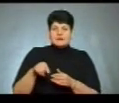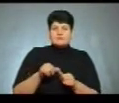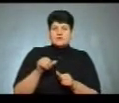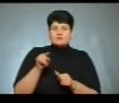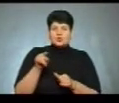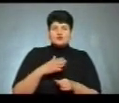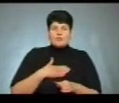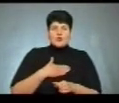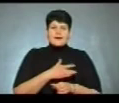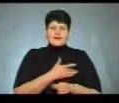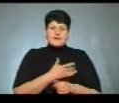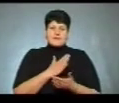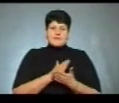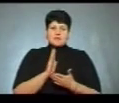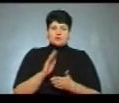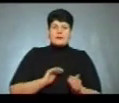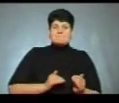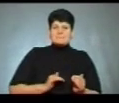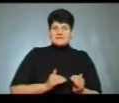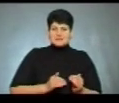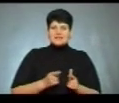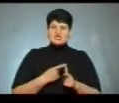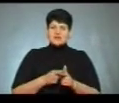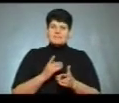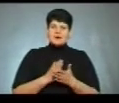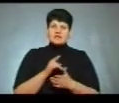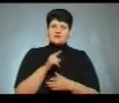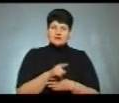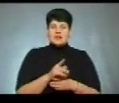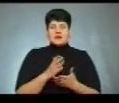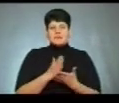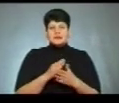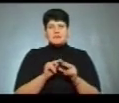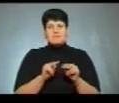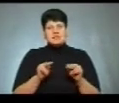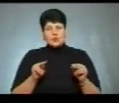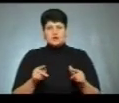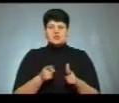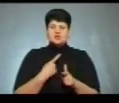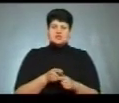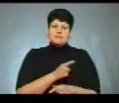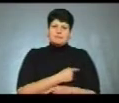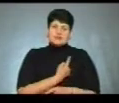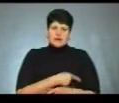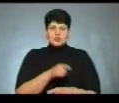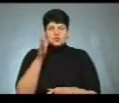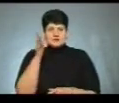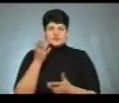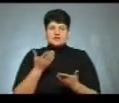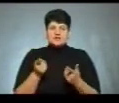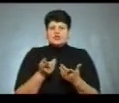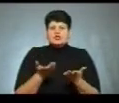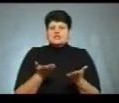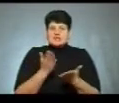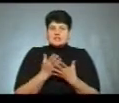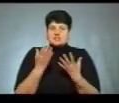моя няня повинна бути підприємцем, чи має вона матися педагогічну або медичну освіту, чи ще якісь інші є вимоги